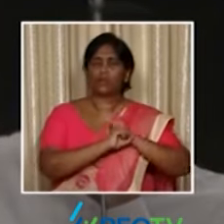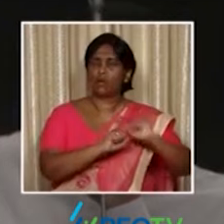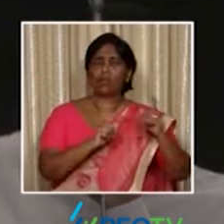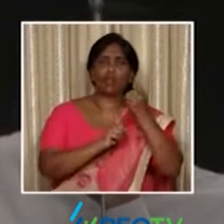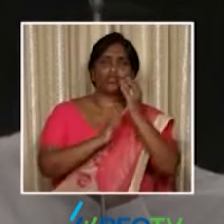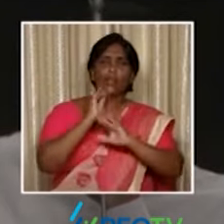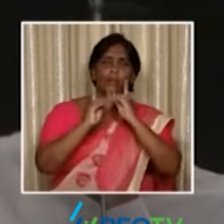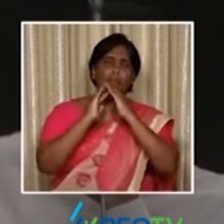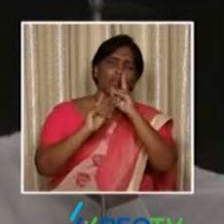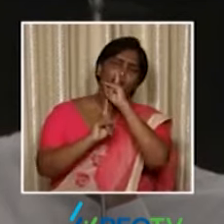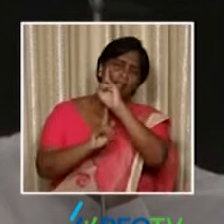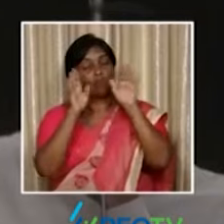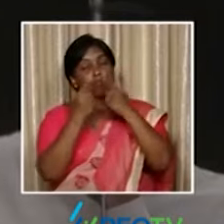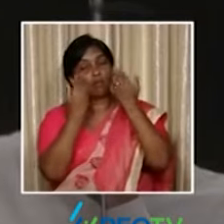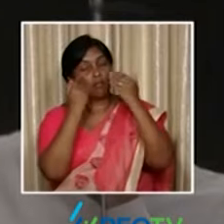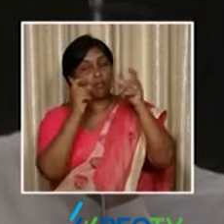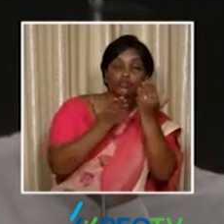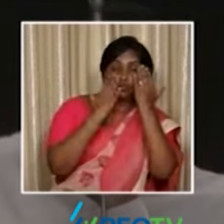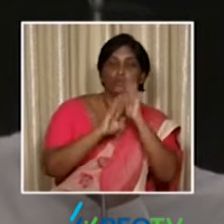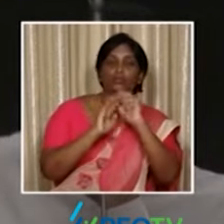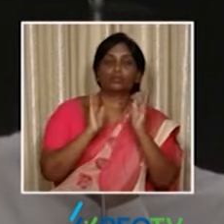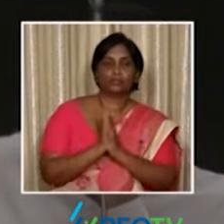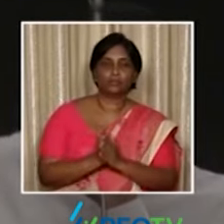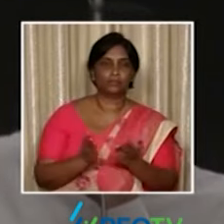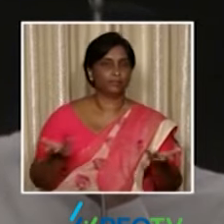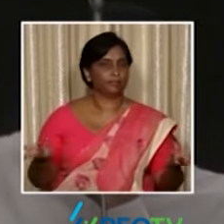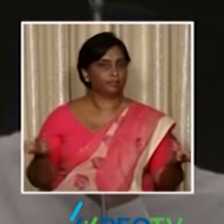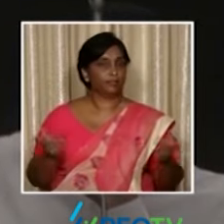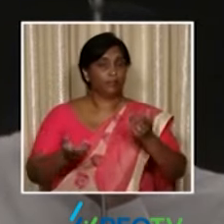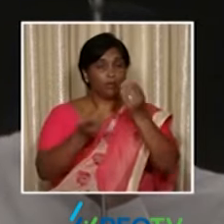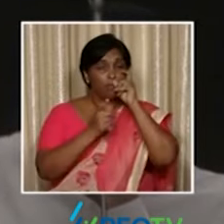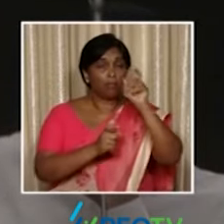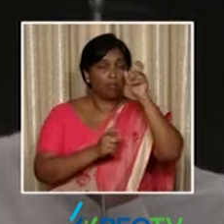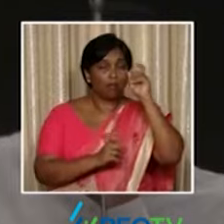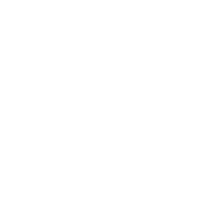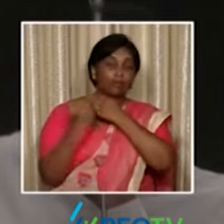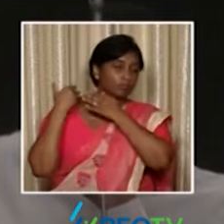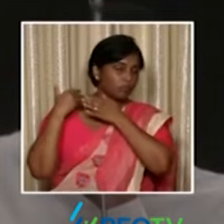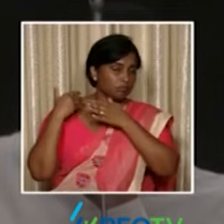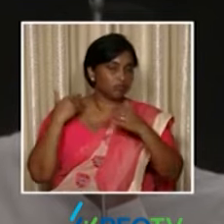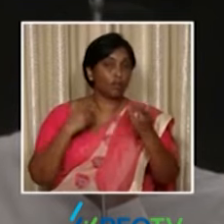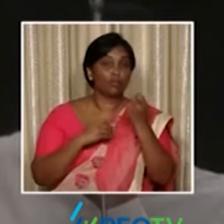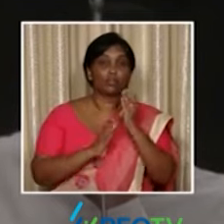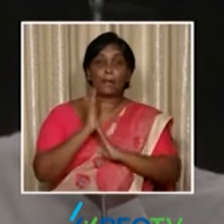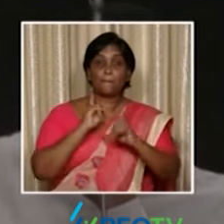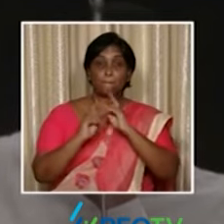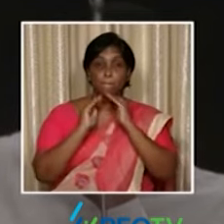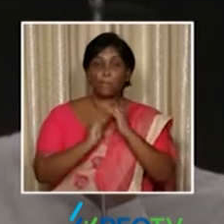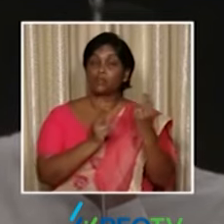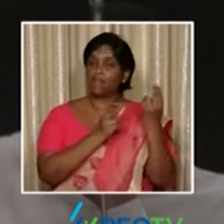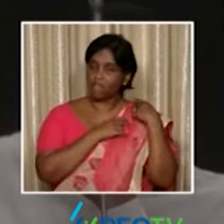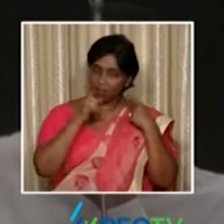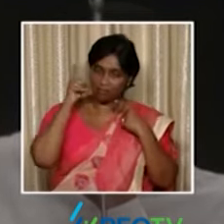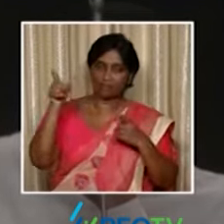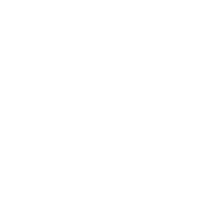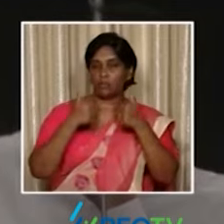අමාත්‍යංශය තිබ්බහම ඇති හැම එකම ඔබ්සර්වේෂන් නිරීක්ෂණ යකෝ මෙච්චර නිරීක්ෂණ කළා කොහොමද රට බංකොලොත් වෙන්නේ මුදල් අමාත්‍යංශයත් වග කියන්න ඕන මේ